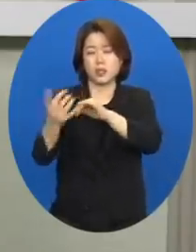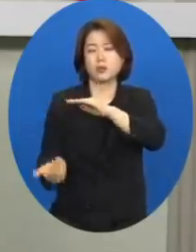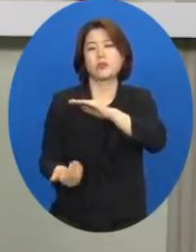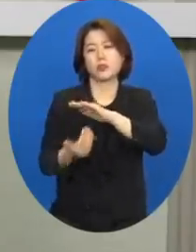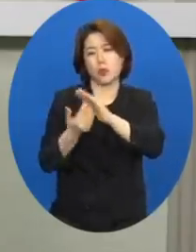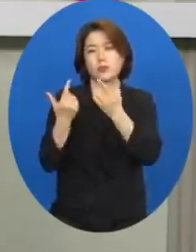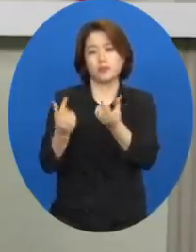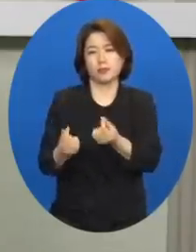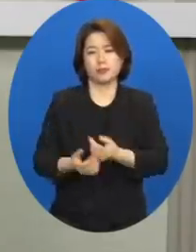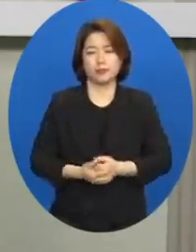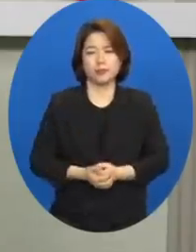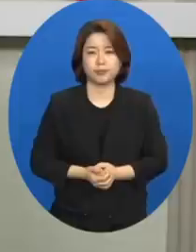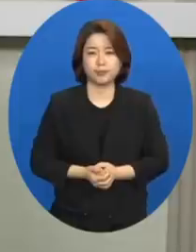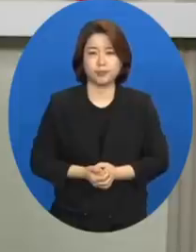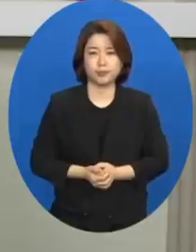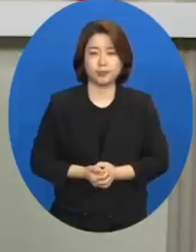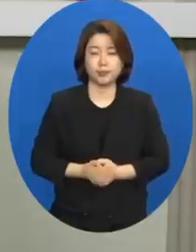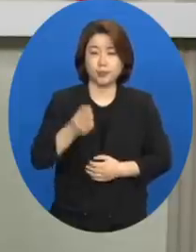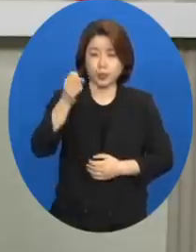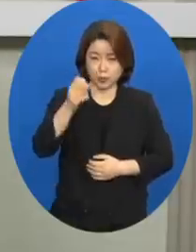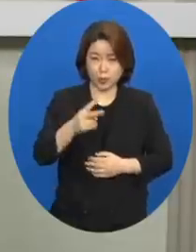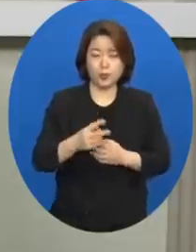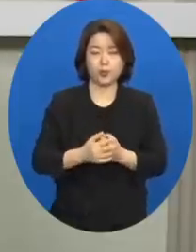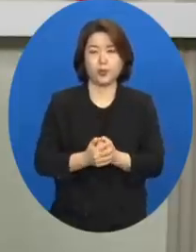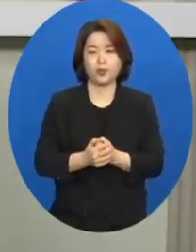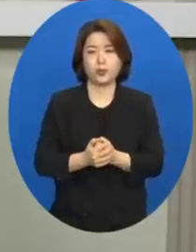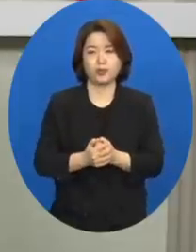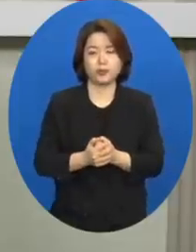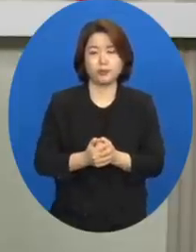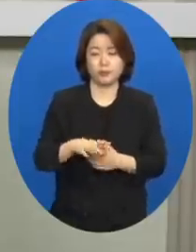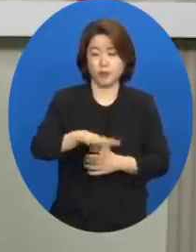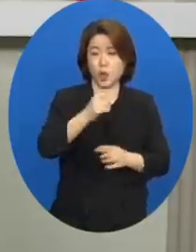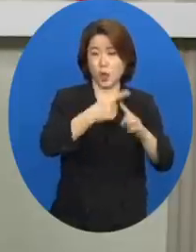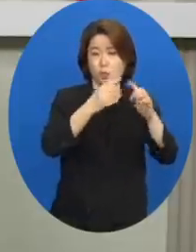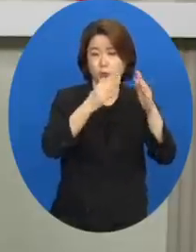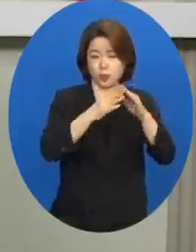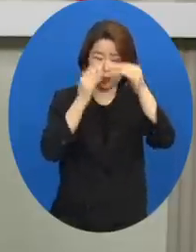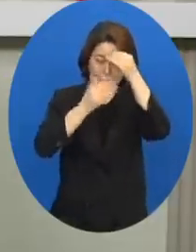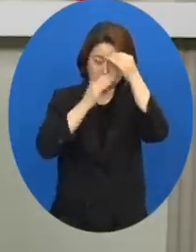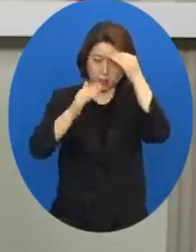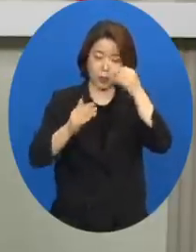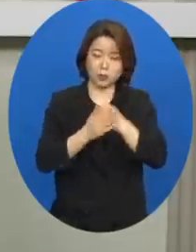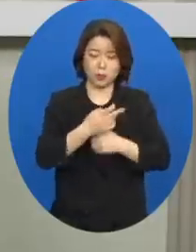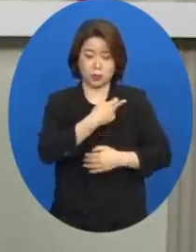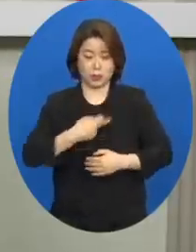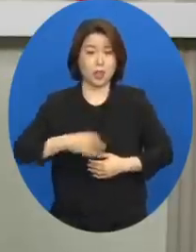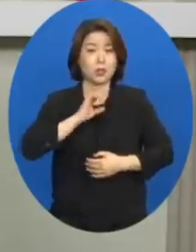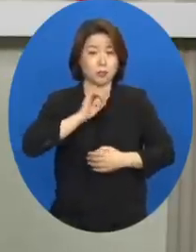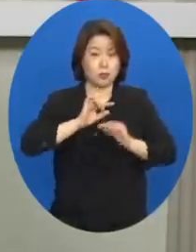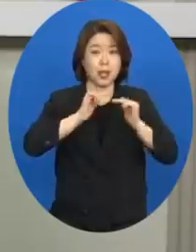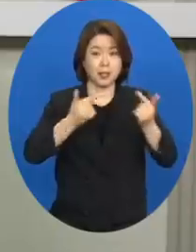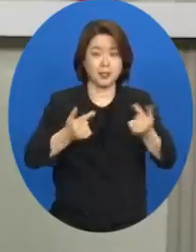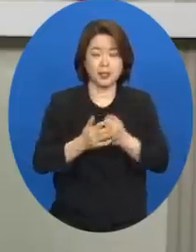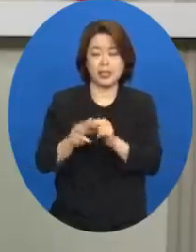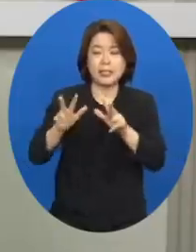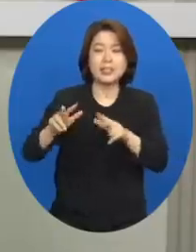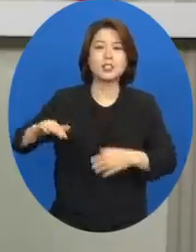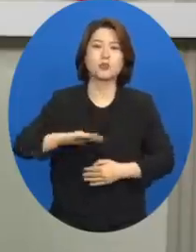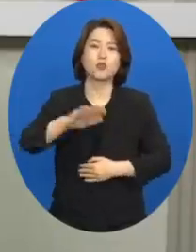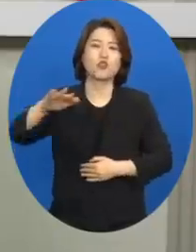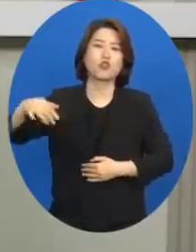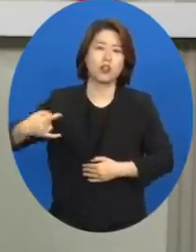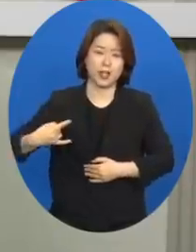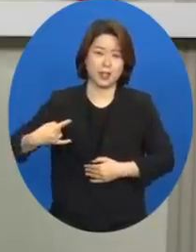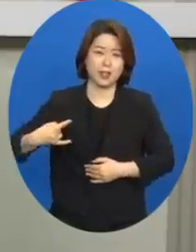입니다 그리고 초대 교회 성도들과 사도들도 뿐만 아니고 지금 우리들에게도